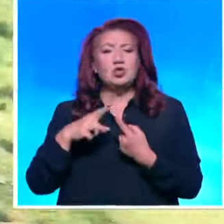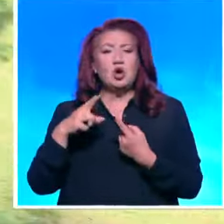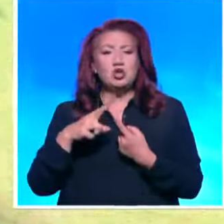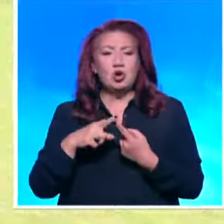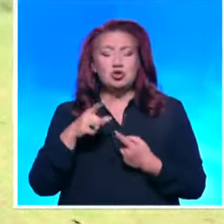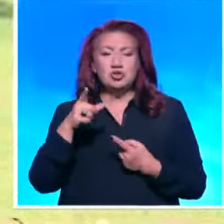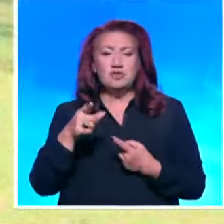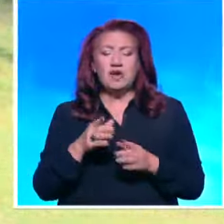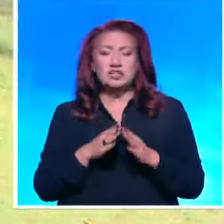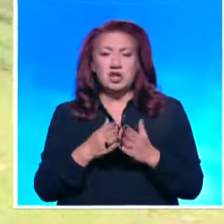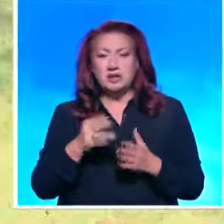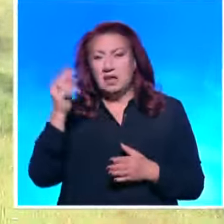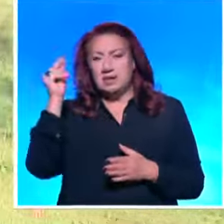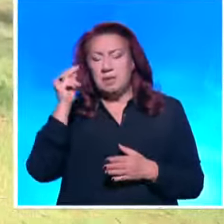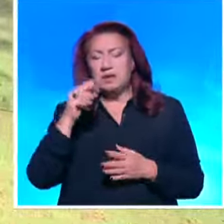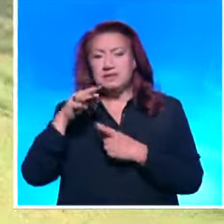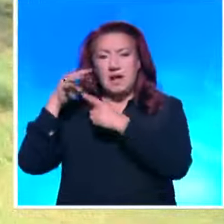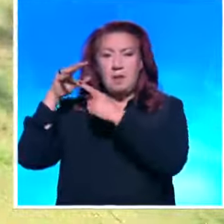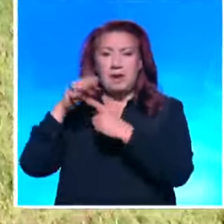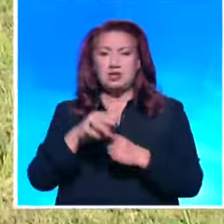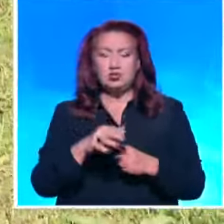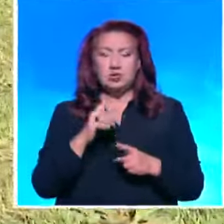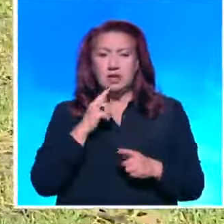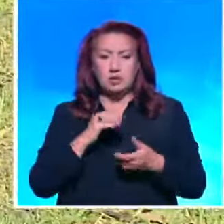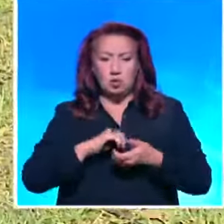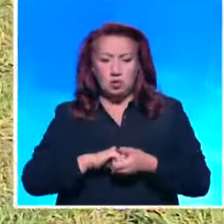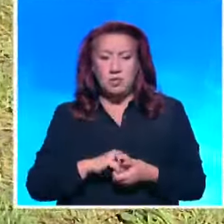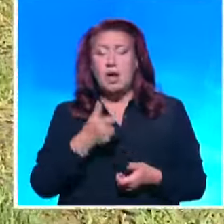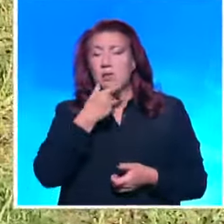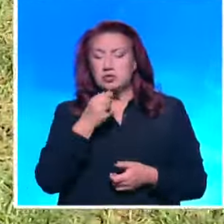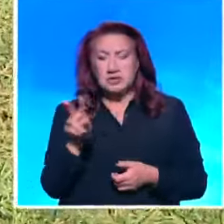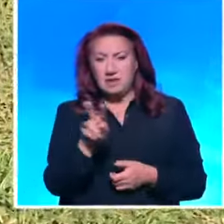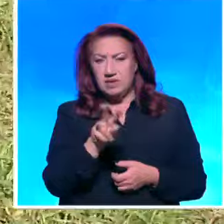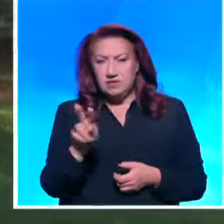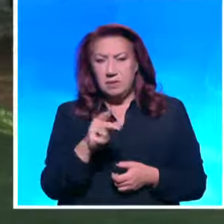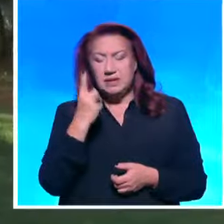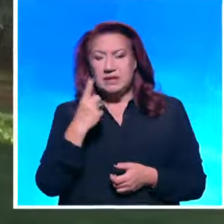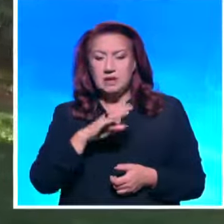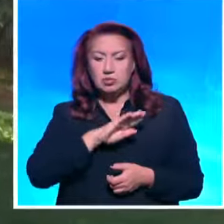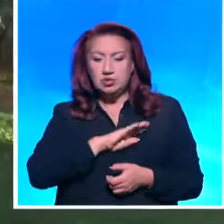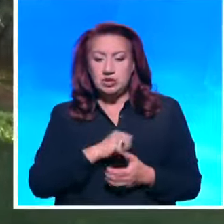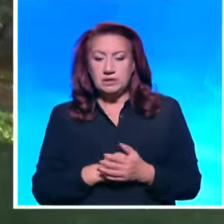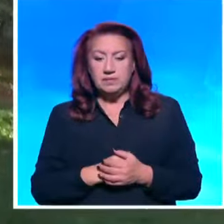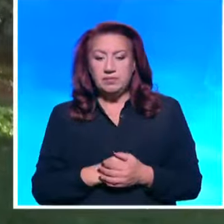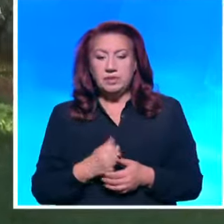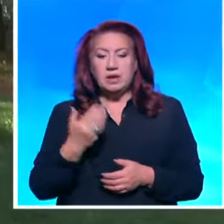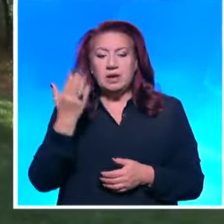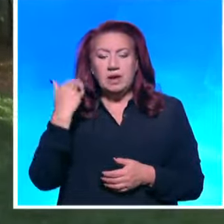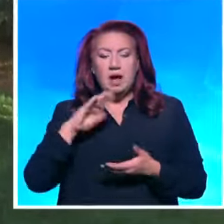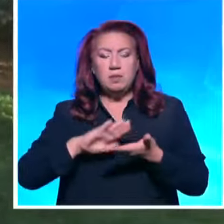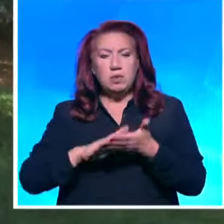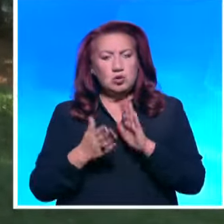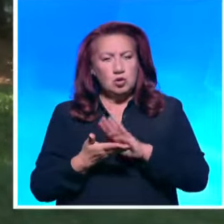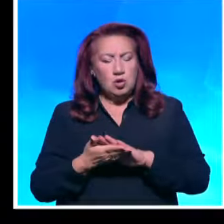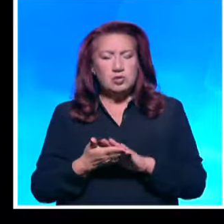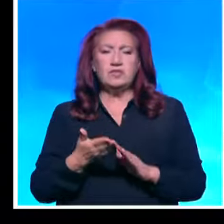национален парашутен клуб и познава двамата парашутисти, един от които загина край Ботевград. Подготвени бяха със съответния лиценз, който